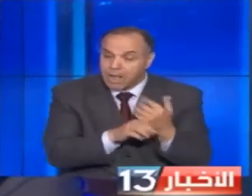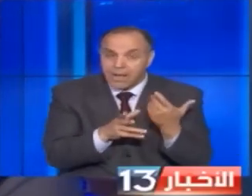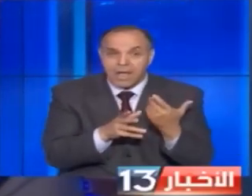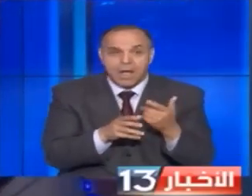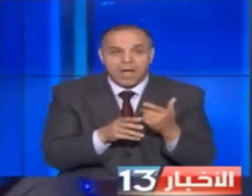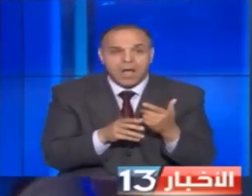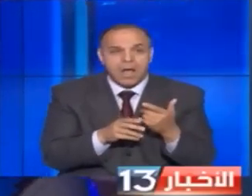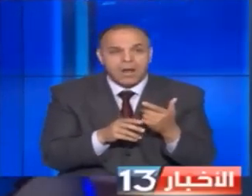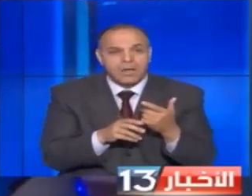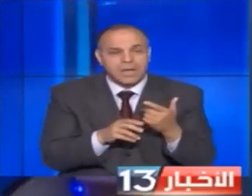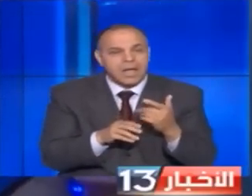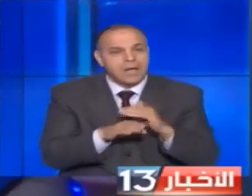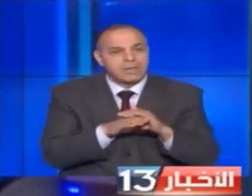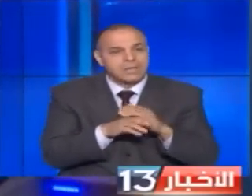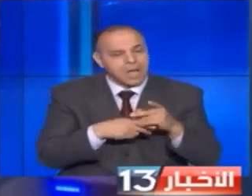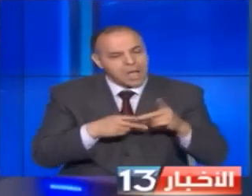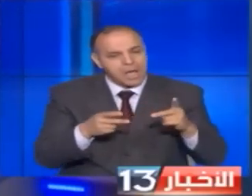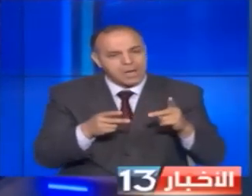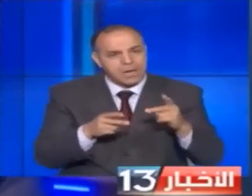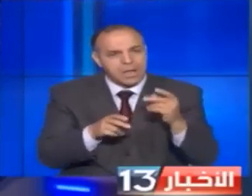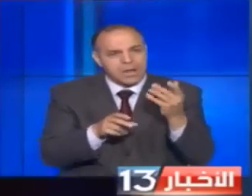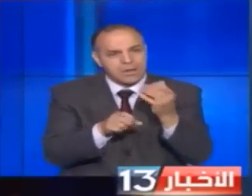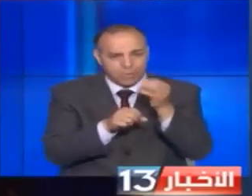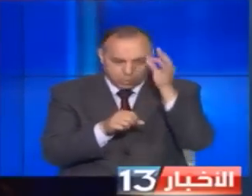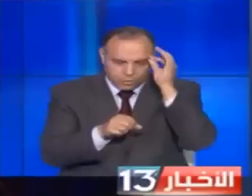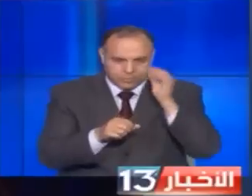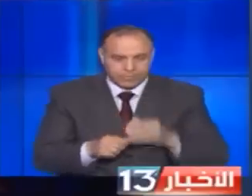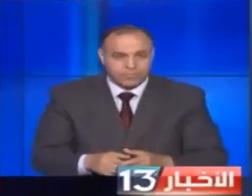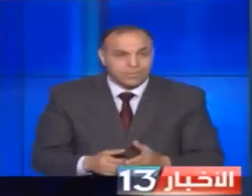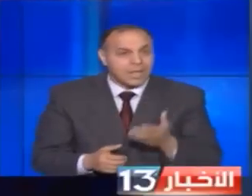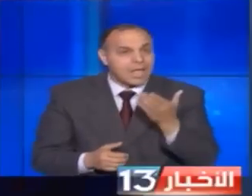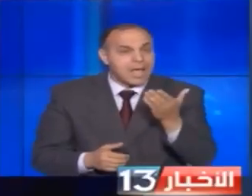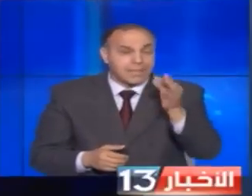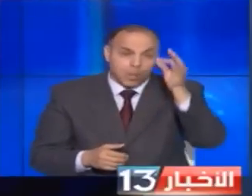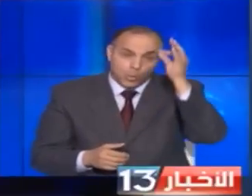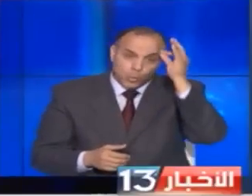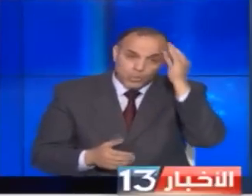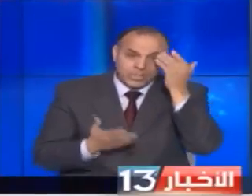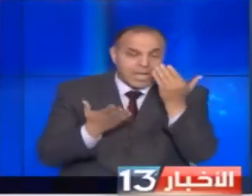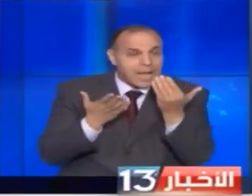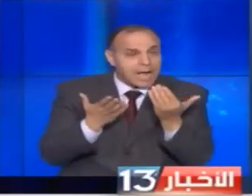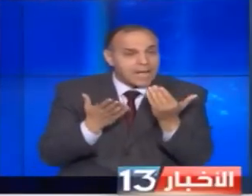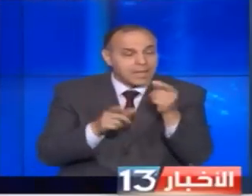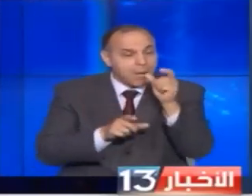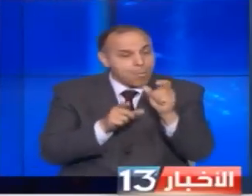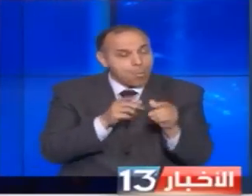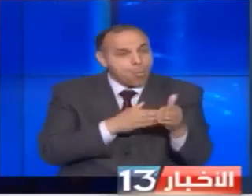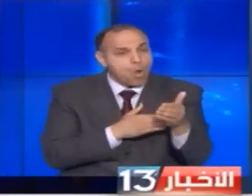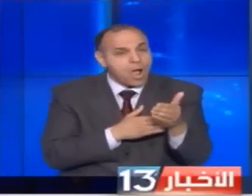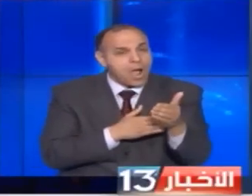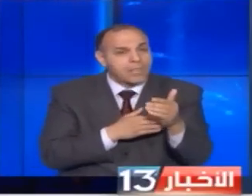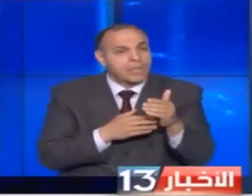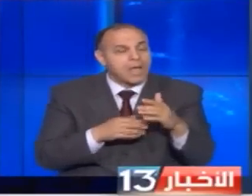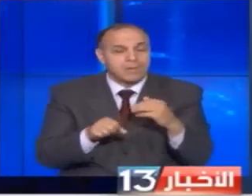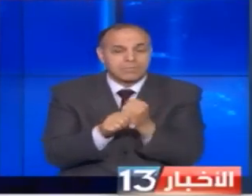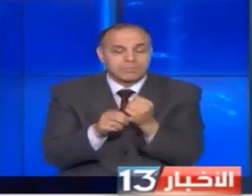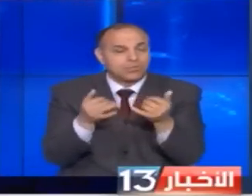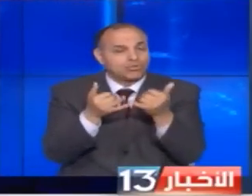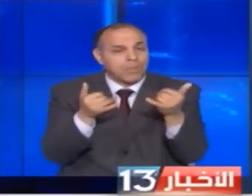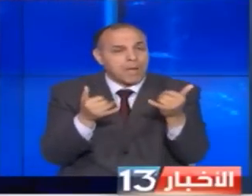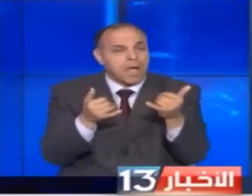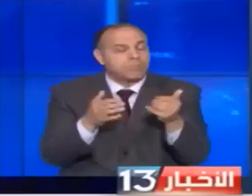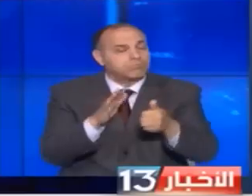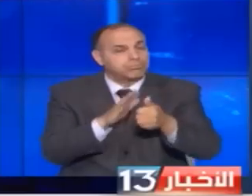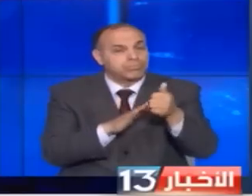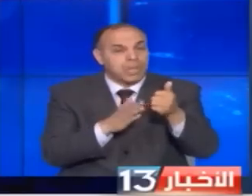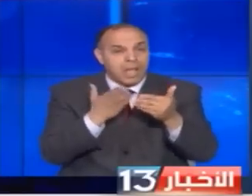هذا من اجل خير هذا البلد هذا البلد الذي كان المواطن في مجلس الاعمال الصحفيه المتوجه